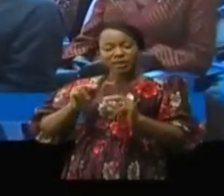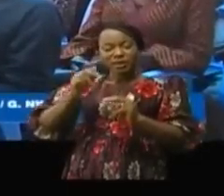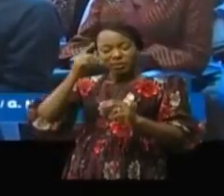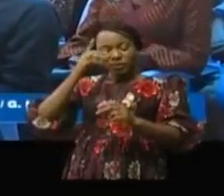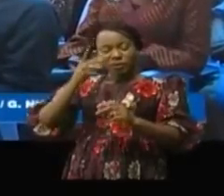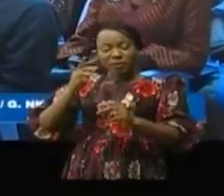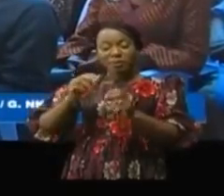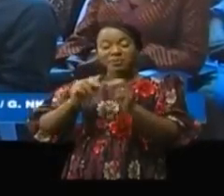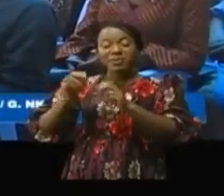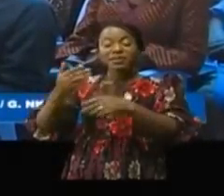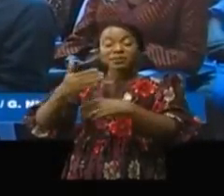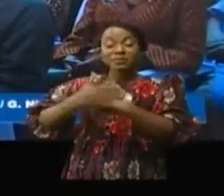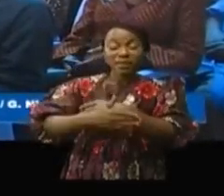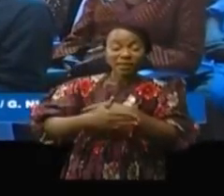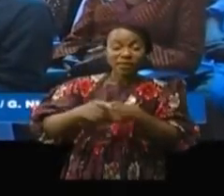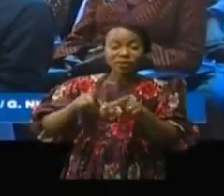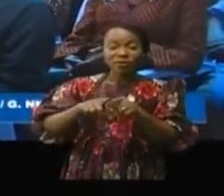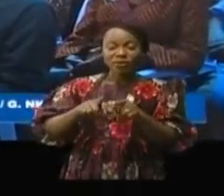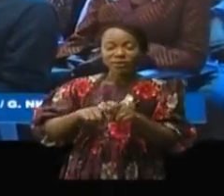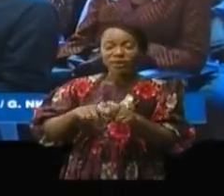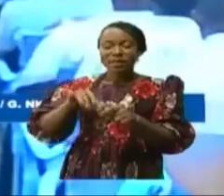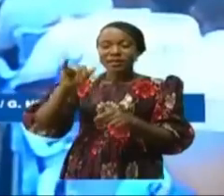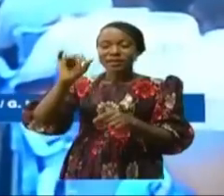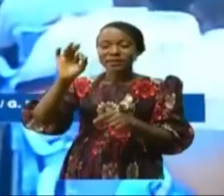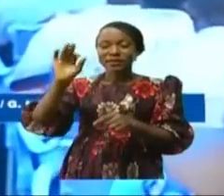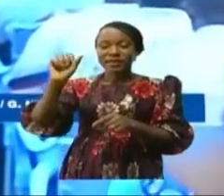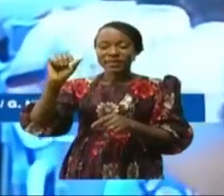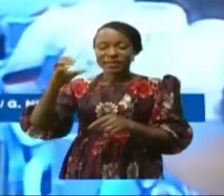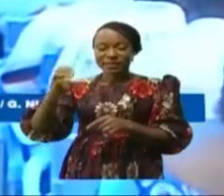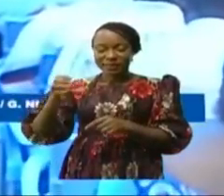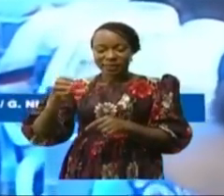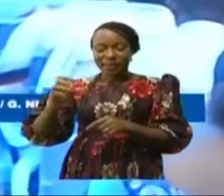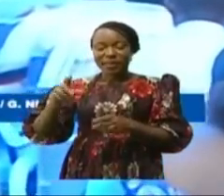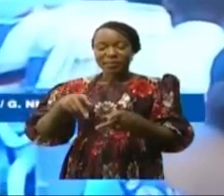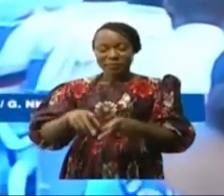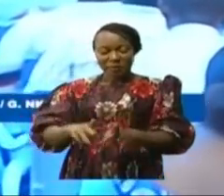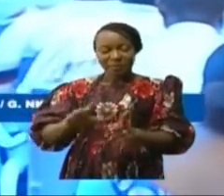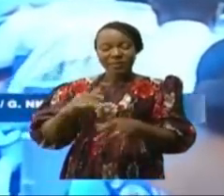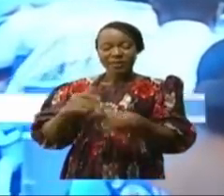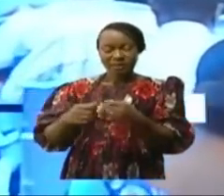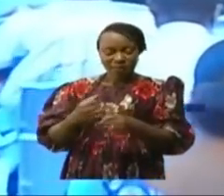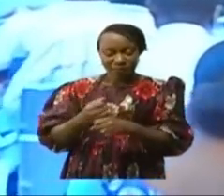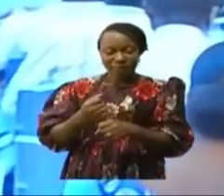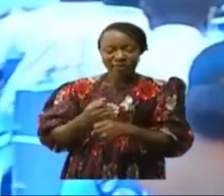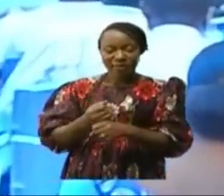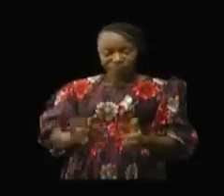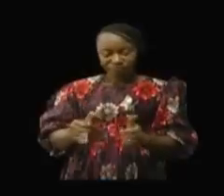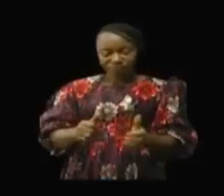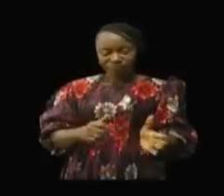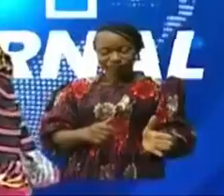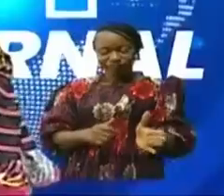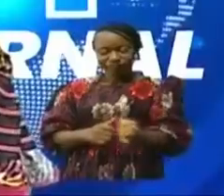Ceci pour permettre à l'IFACIC et à d'autres universités de fonctionner en toute sérénité.